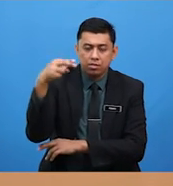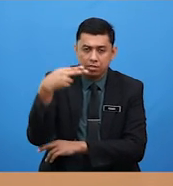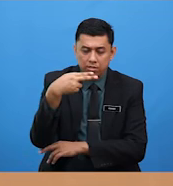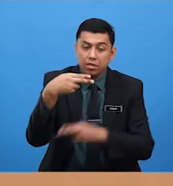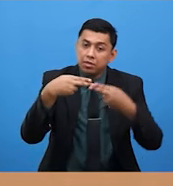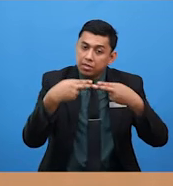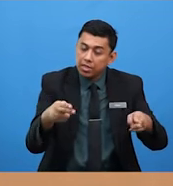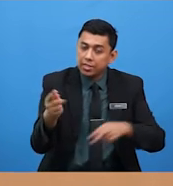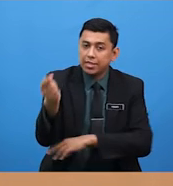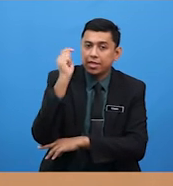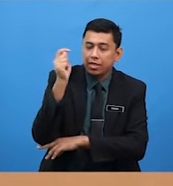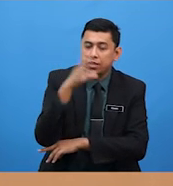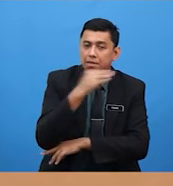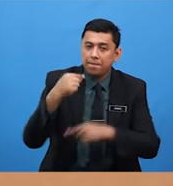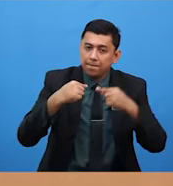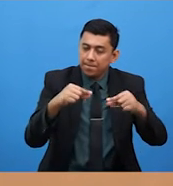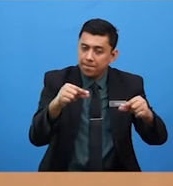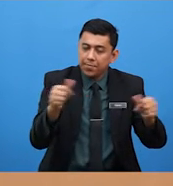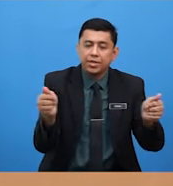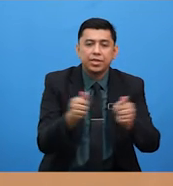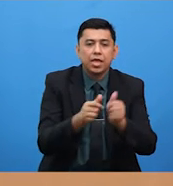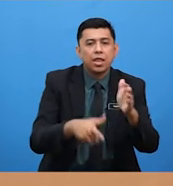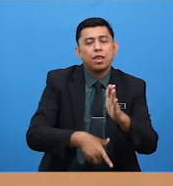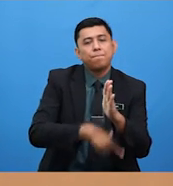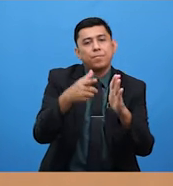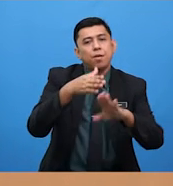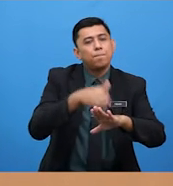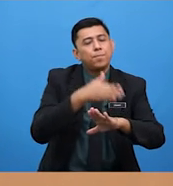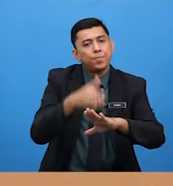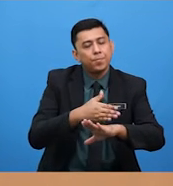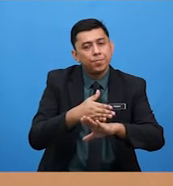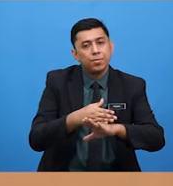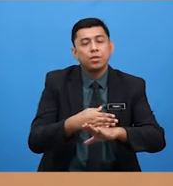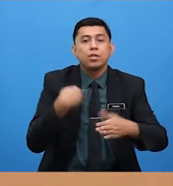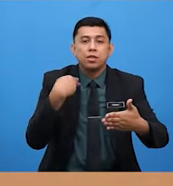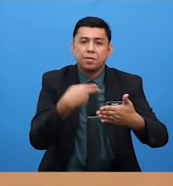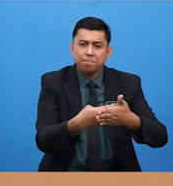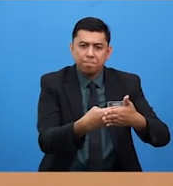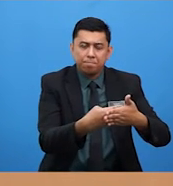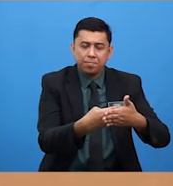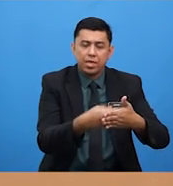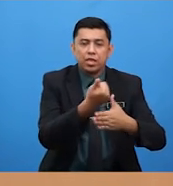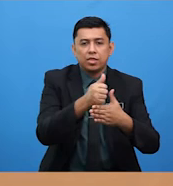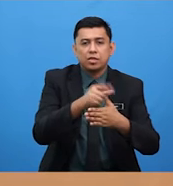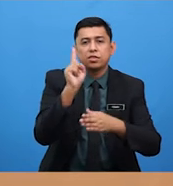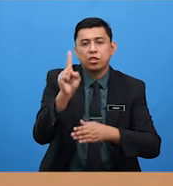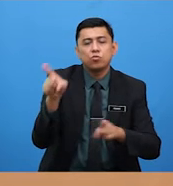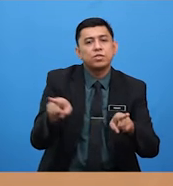Zara-zara akan kehilangan tenaga dan bergerak dengan lebih perlahan dan menghampiri antara satu sama